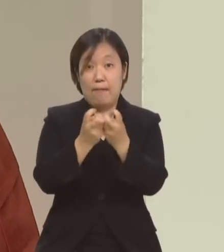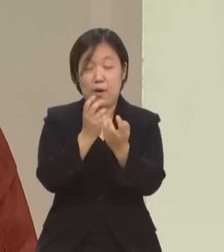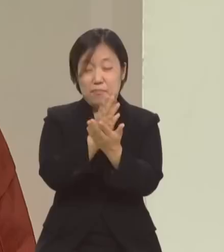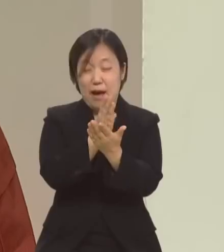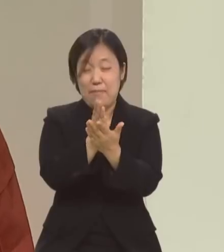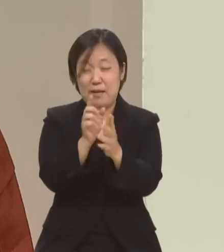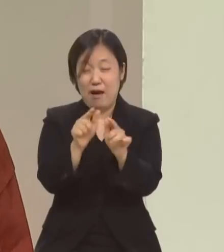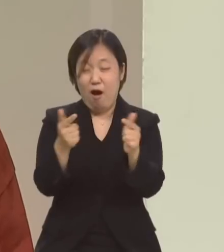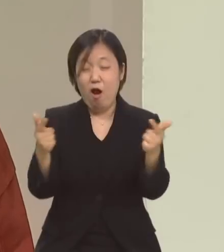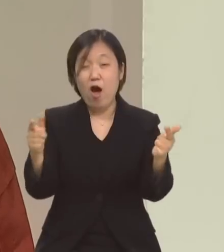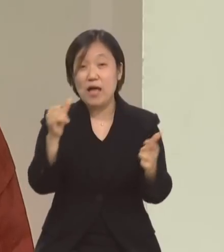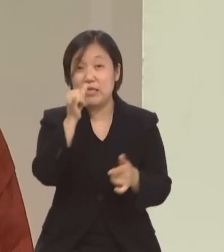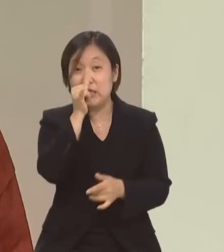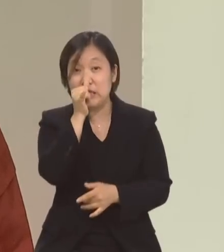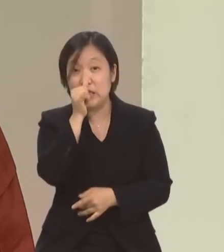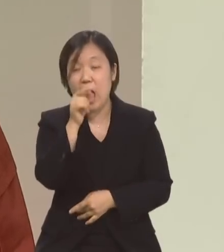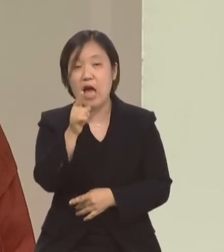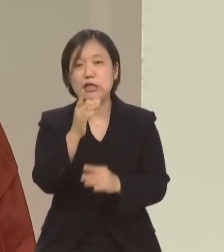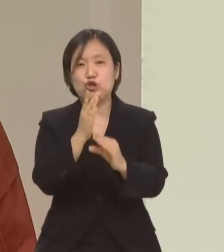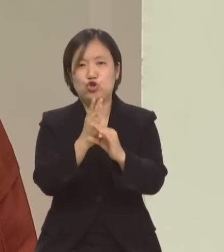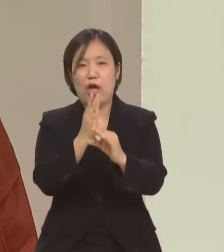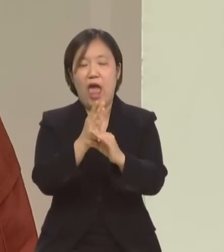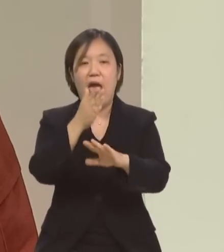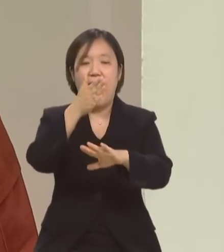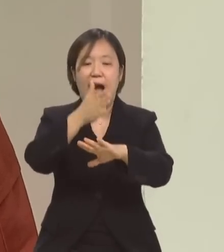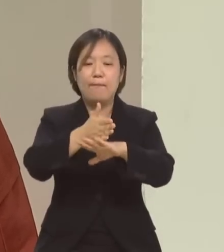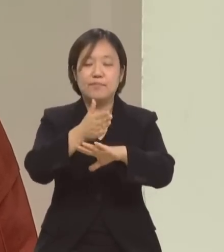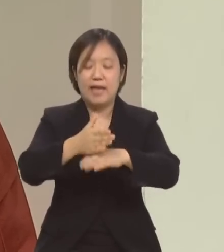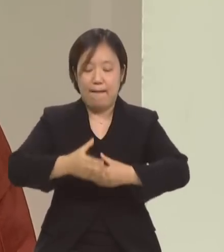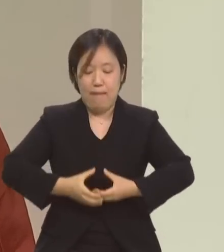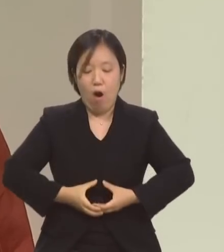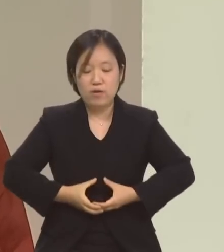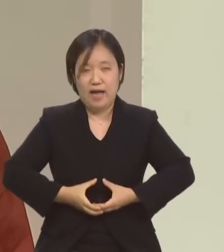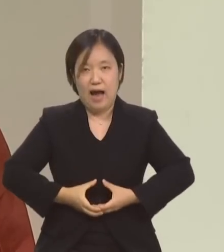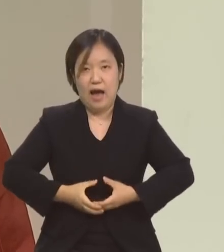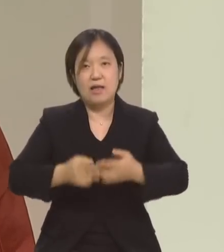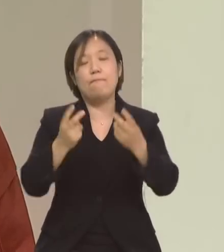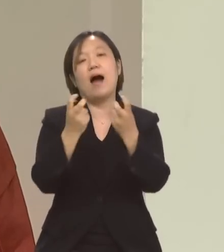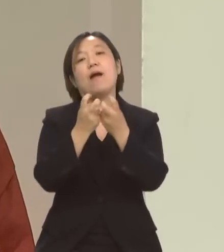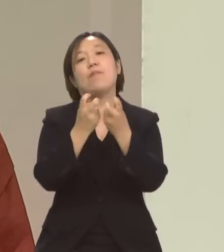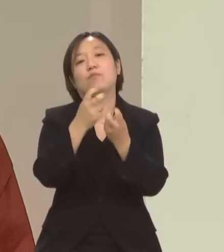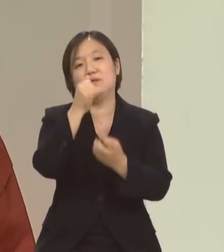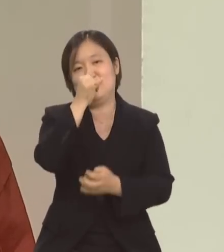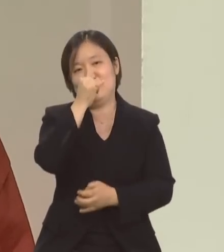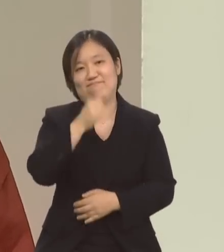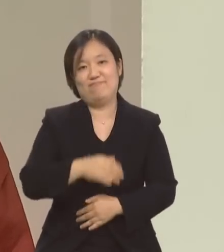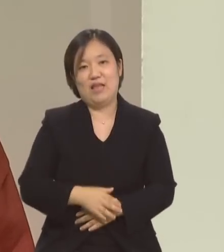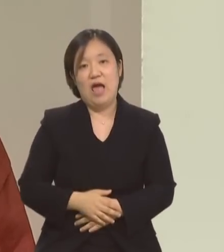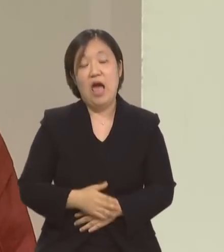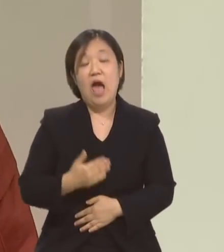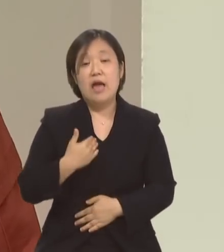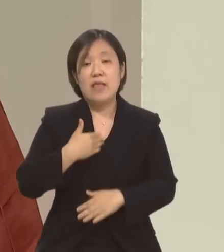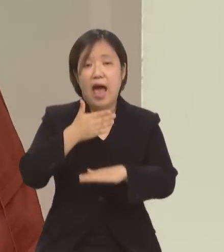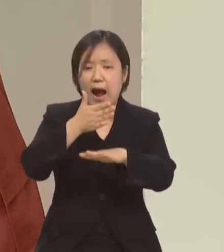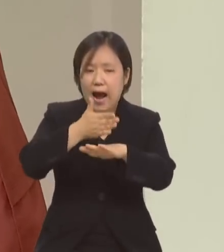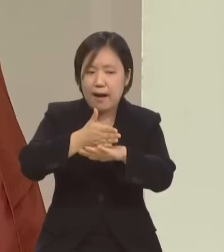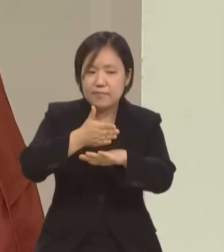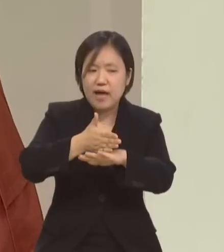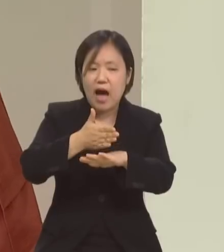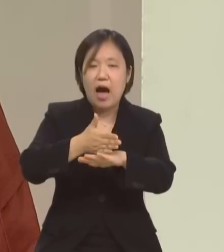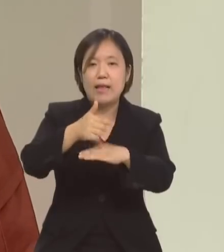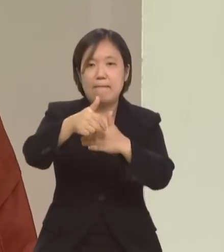명상이라는게 있어요 명상할 때 그런 감사한 그런 어떤 에너지 감사함의 마음을